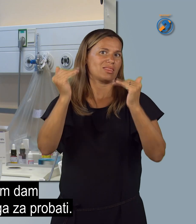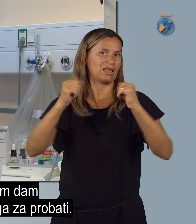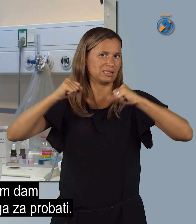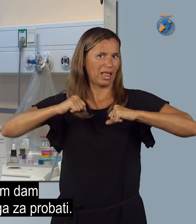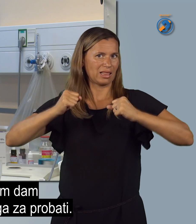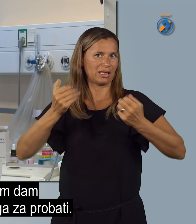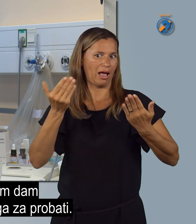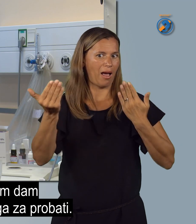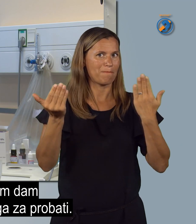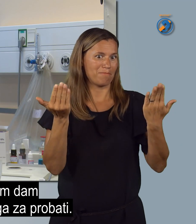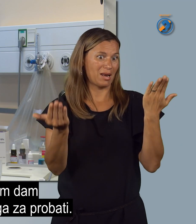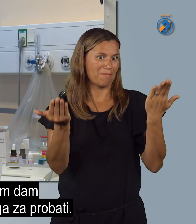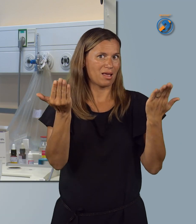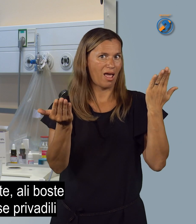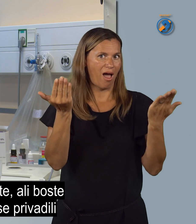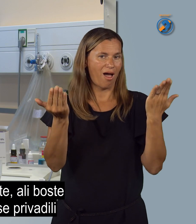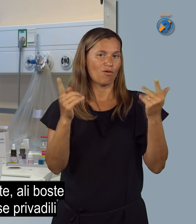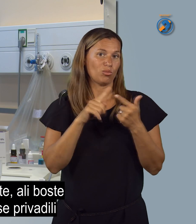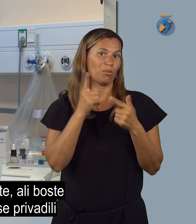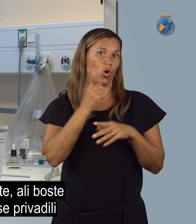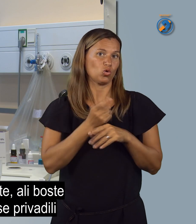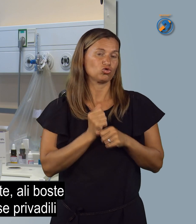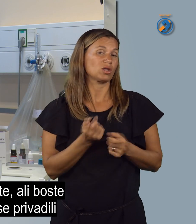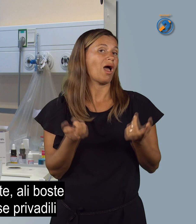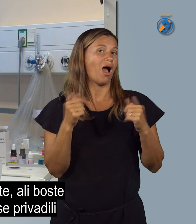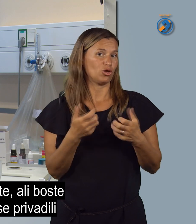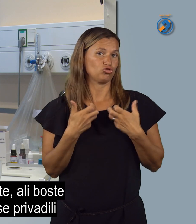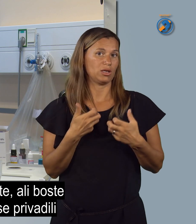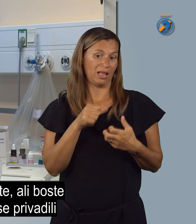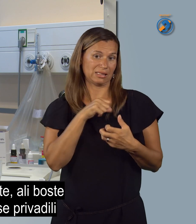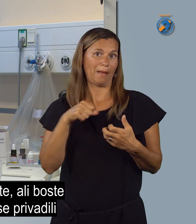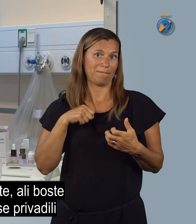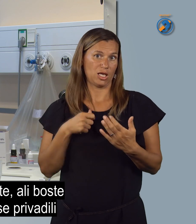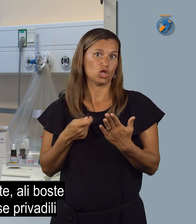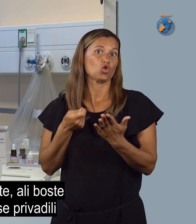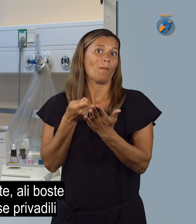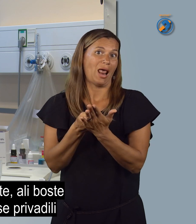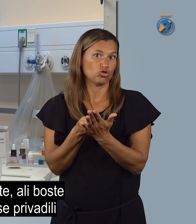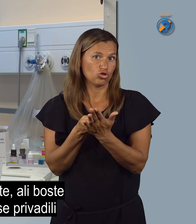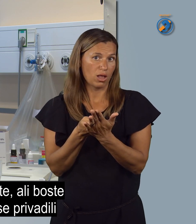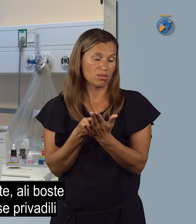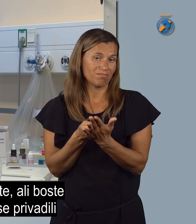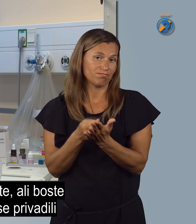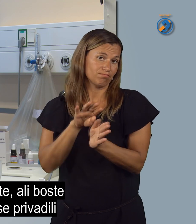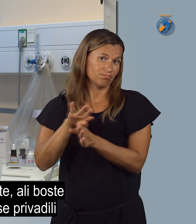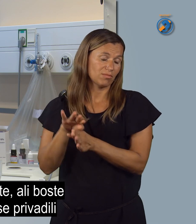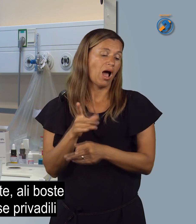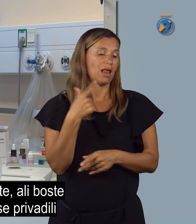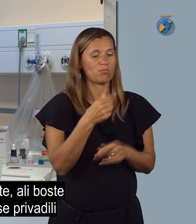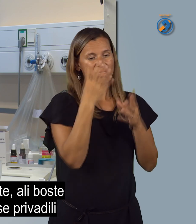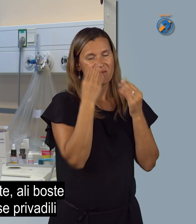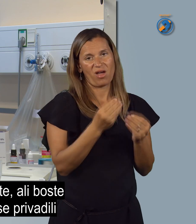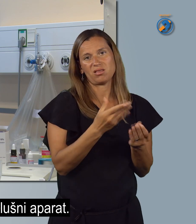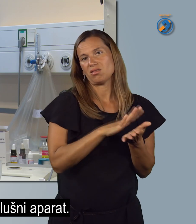dam nadstandardnega za probati in vi se odločite, ali si želite ta del doplačati ali se